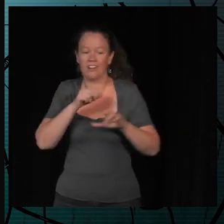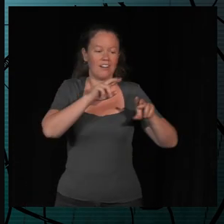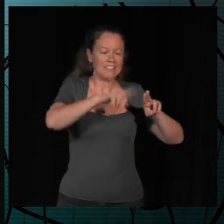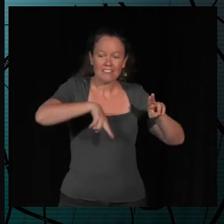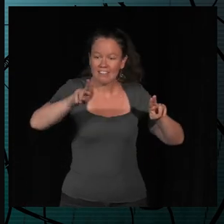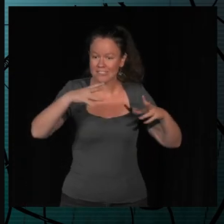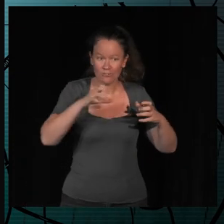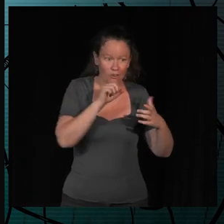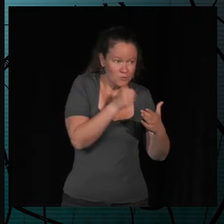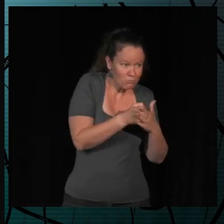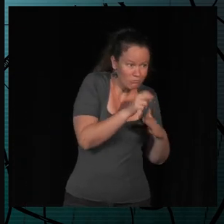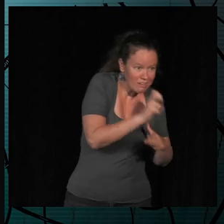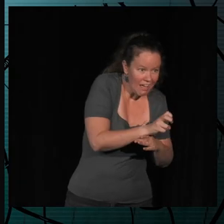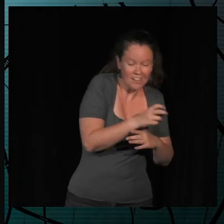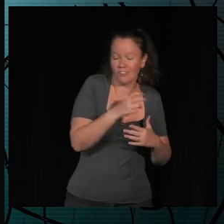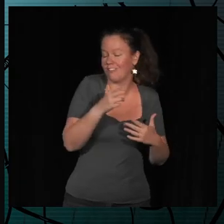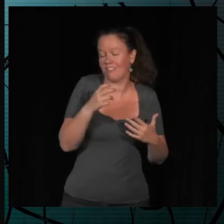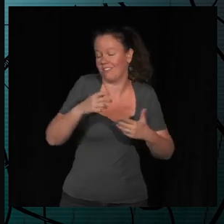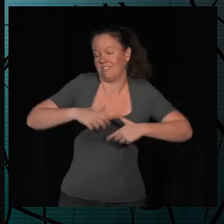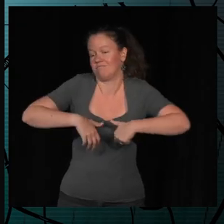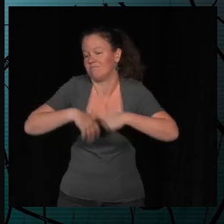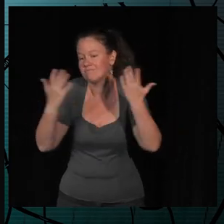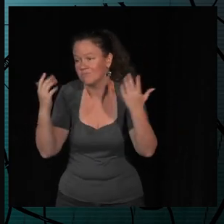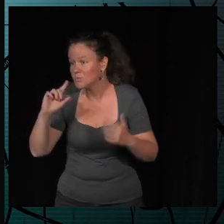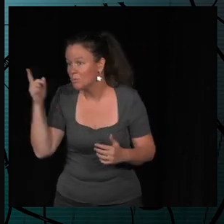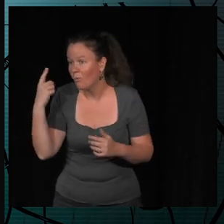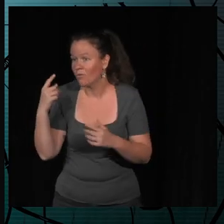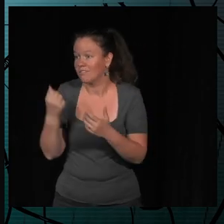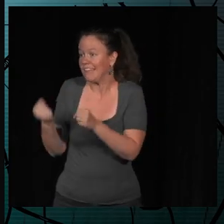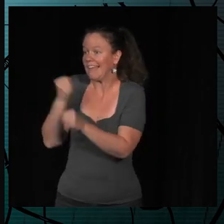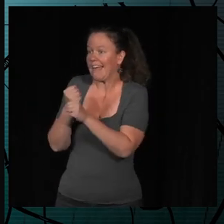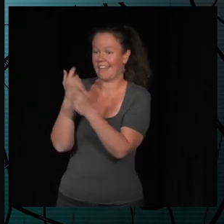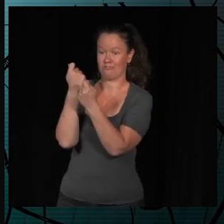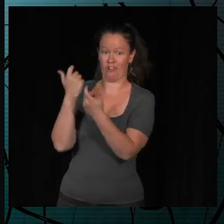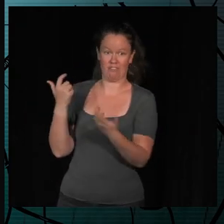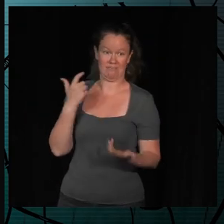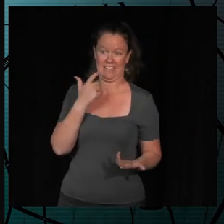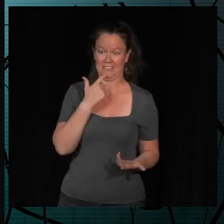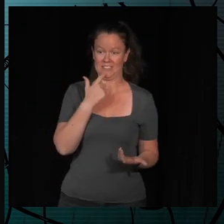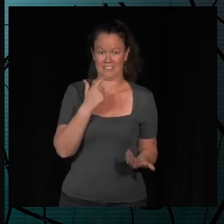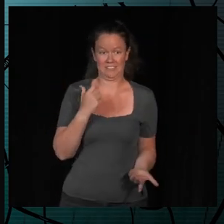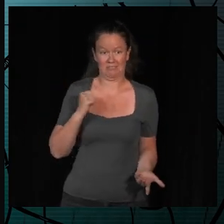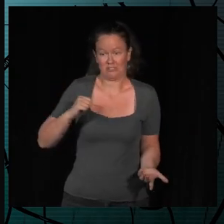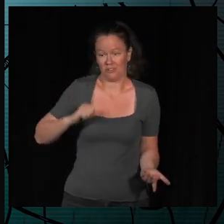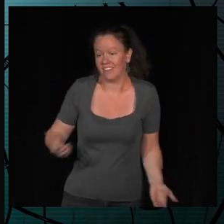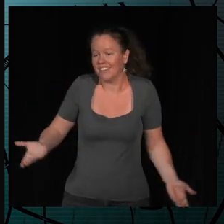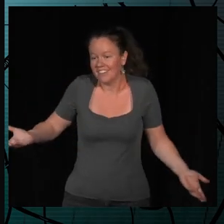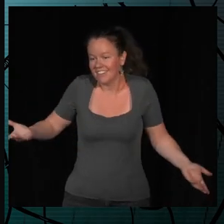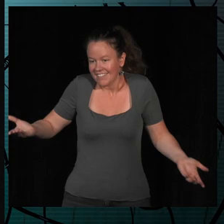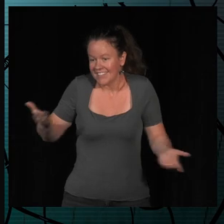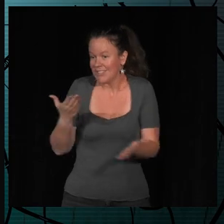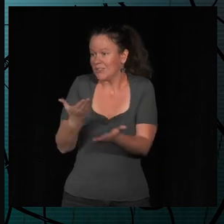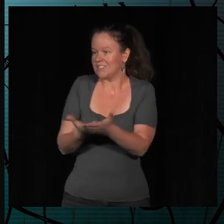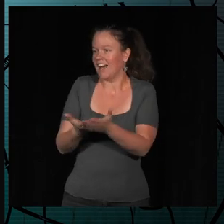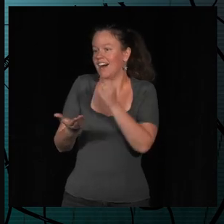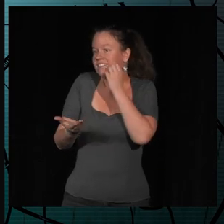bon il y a pas une industrie qui soit là pour être gentil donc après je crois que c'est aussi notre éducation à nous tous euh